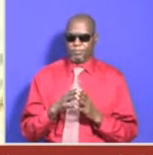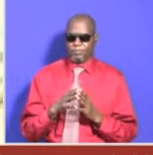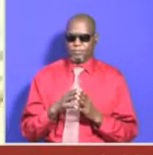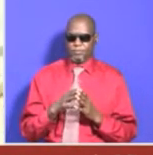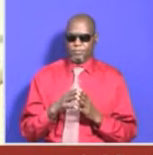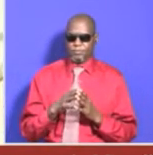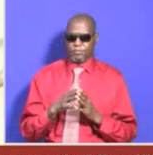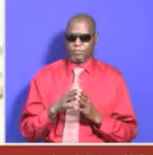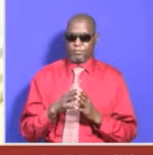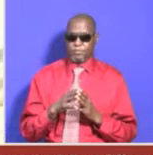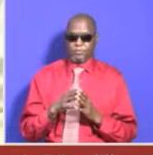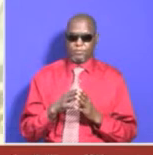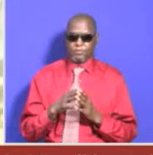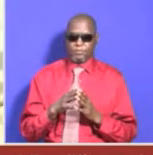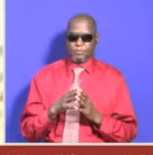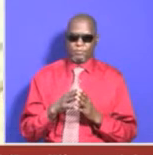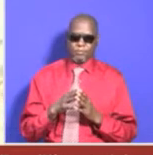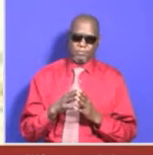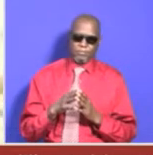Sindio Toas?